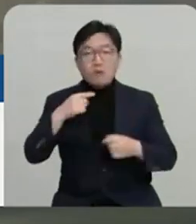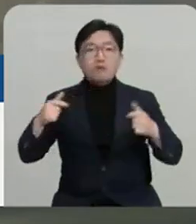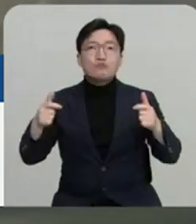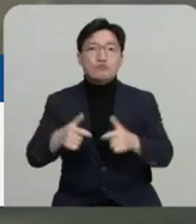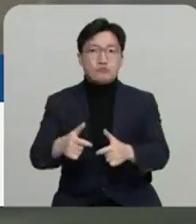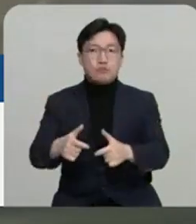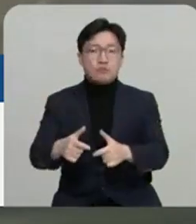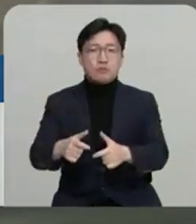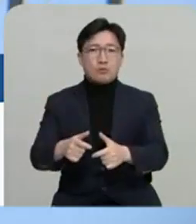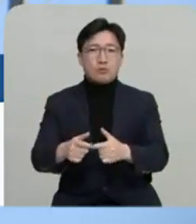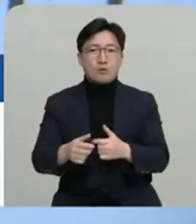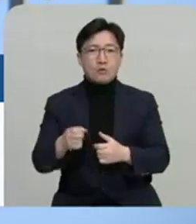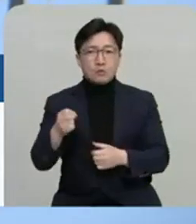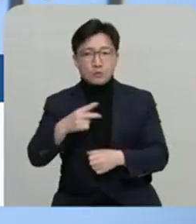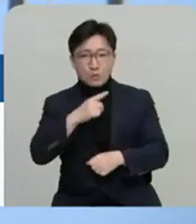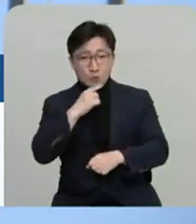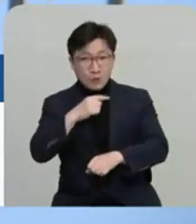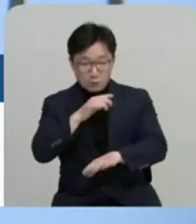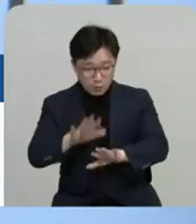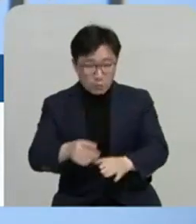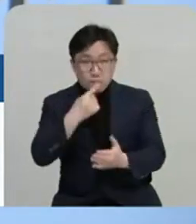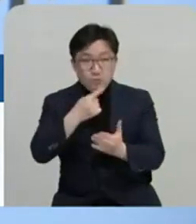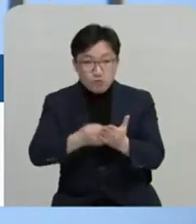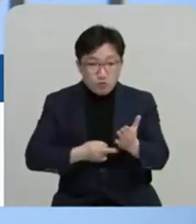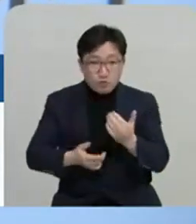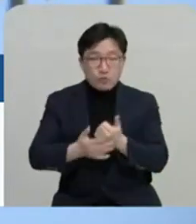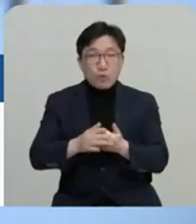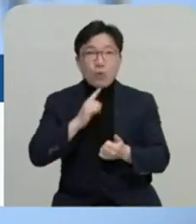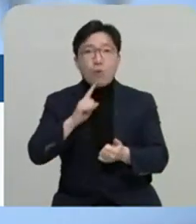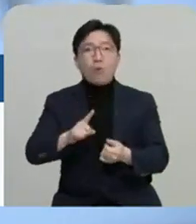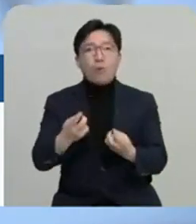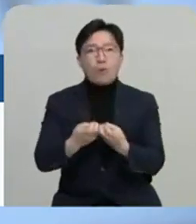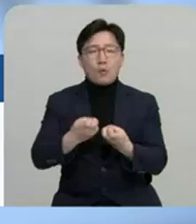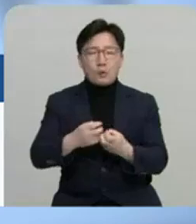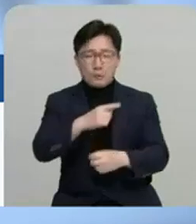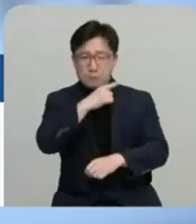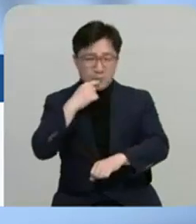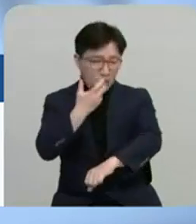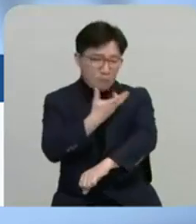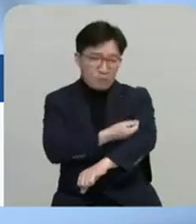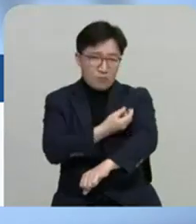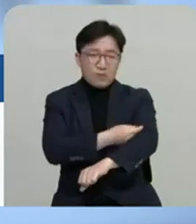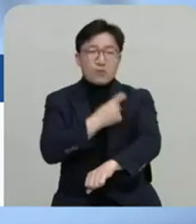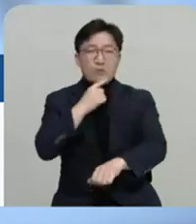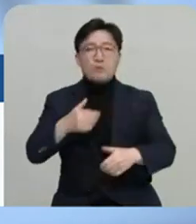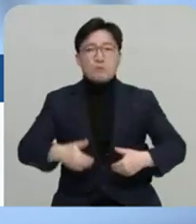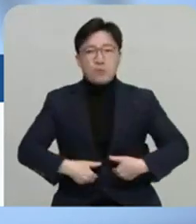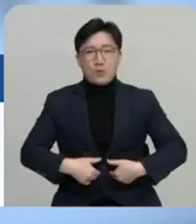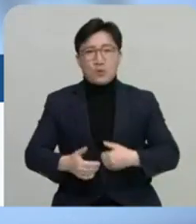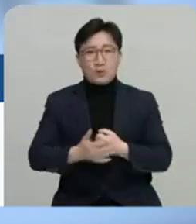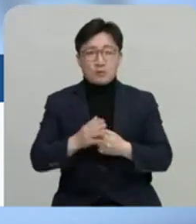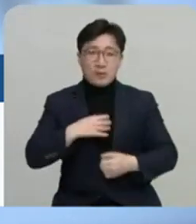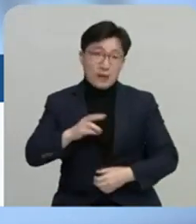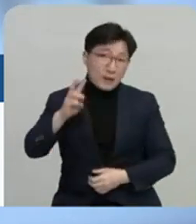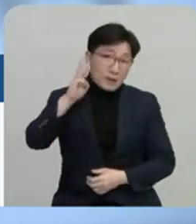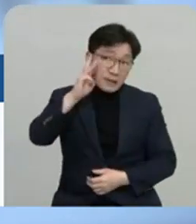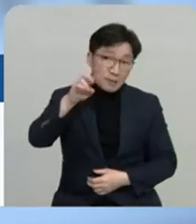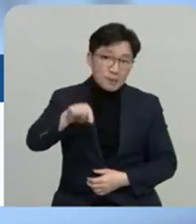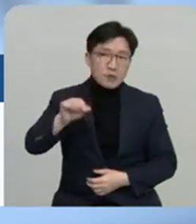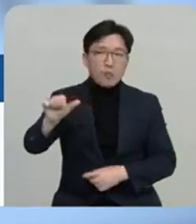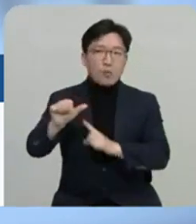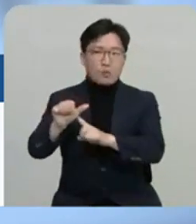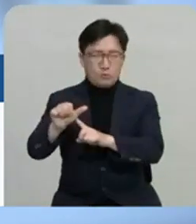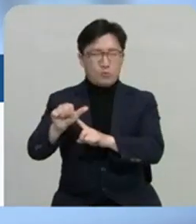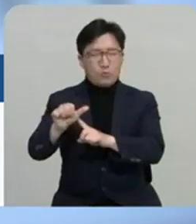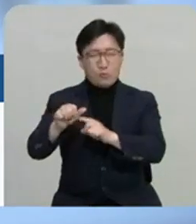시기입니다. 또 미뤘던 수술하는 시기라 혈액 수요는 증가합니다. 연휴 끝나고 3.5일치까지 떨어져서